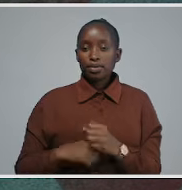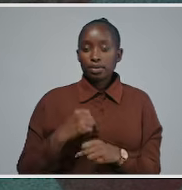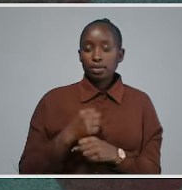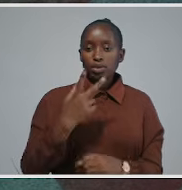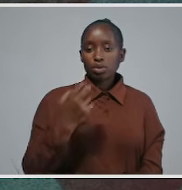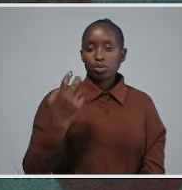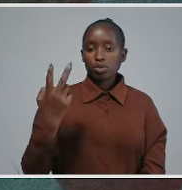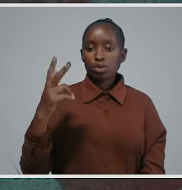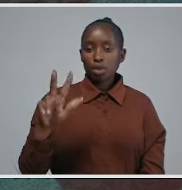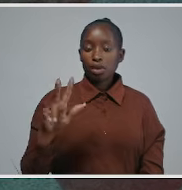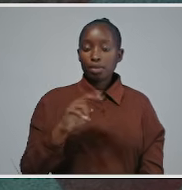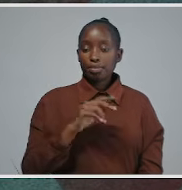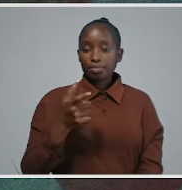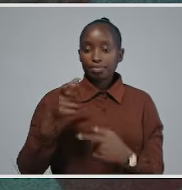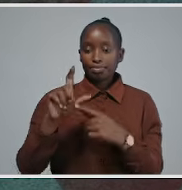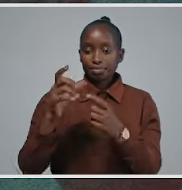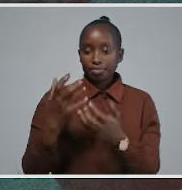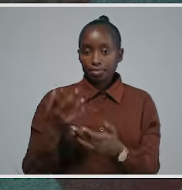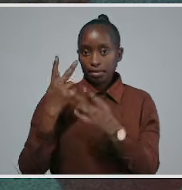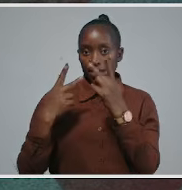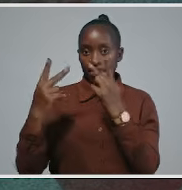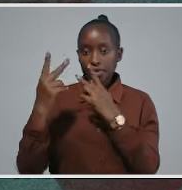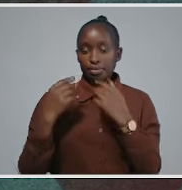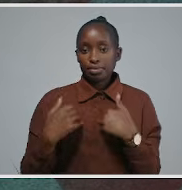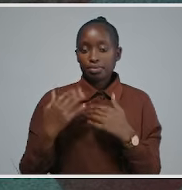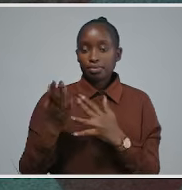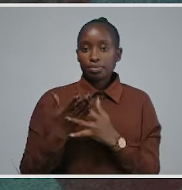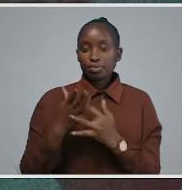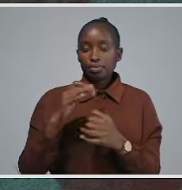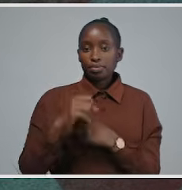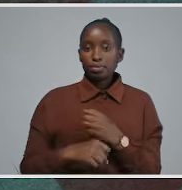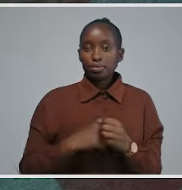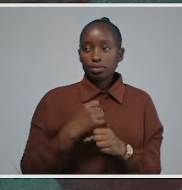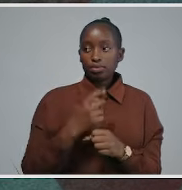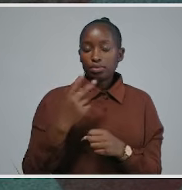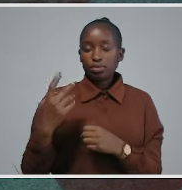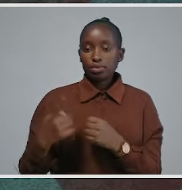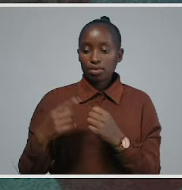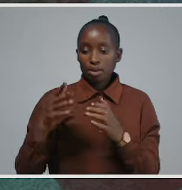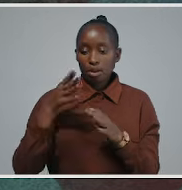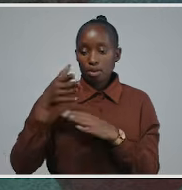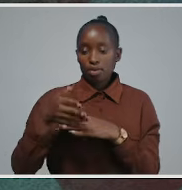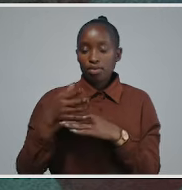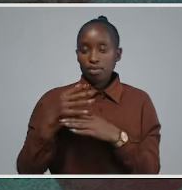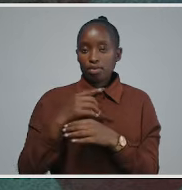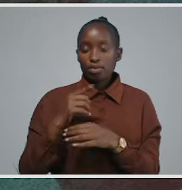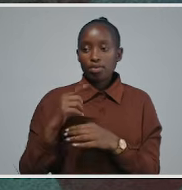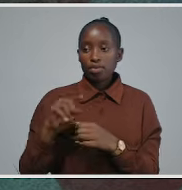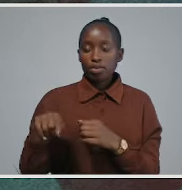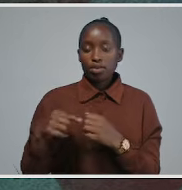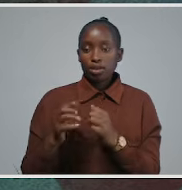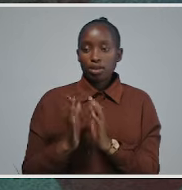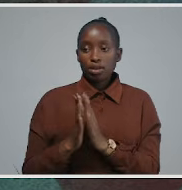2023. Ongezeko kubwa lilishuhudiwa mwaka 2024 baada ya zaidi ya watu 160,000 kumeza dawa